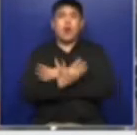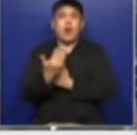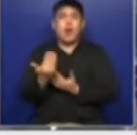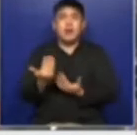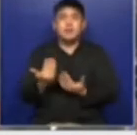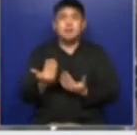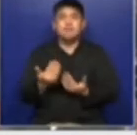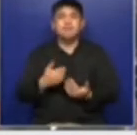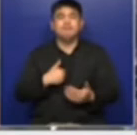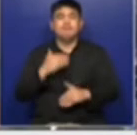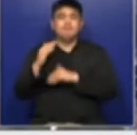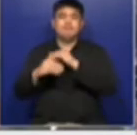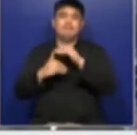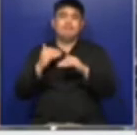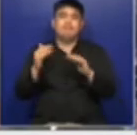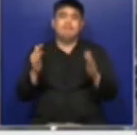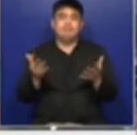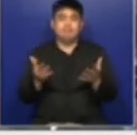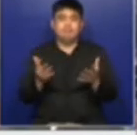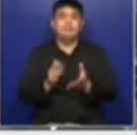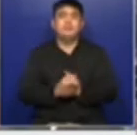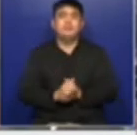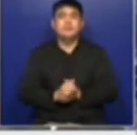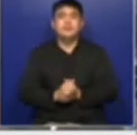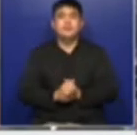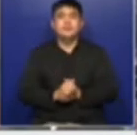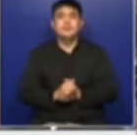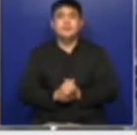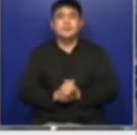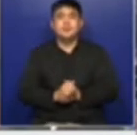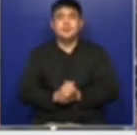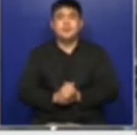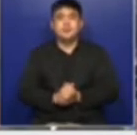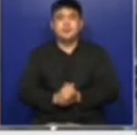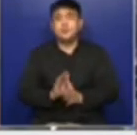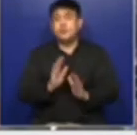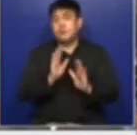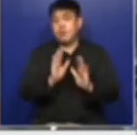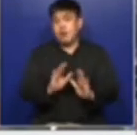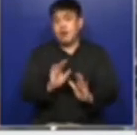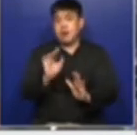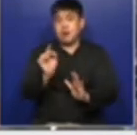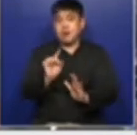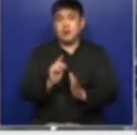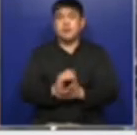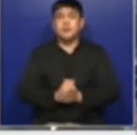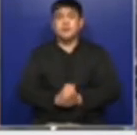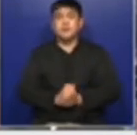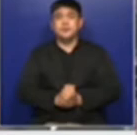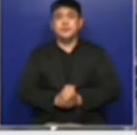าน้อยกว่าภาคอื่นนะครับก็อยากนำเรียนว่า